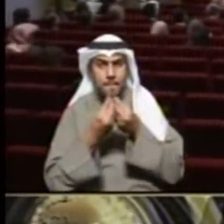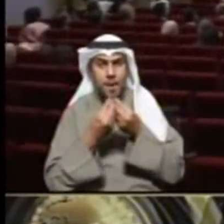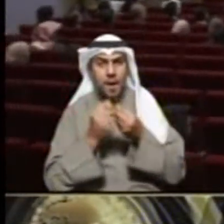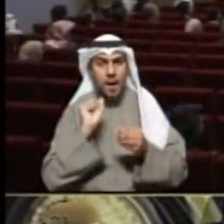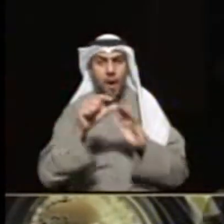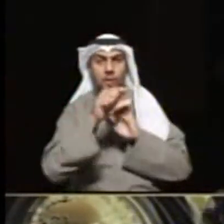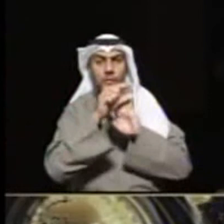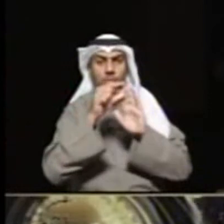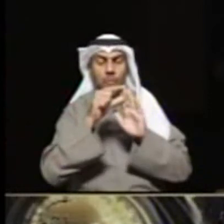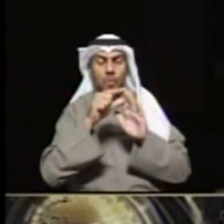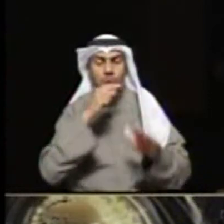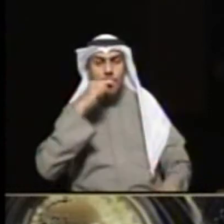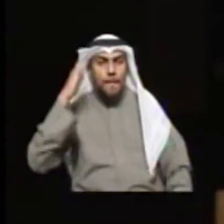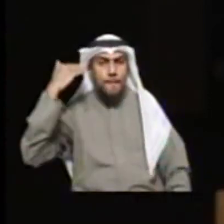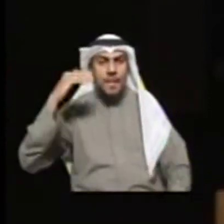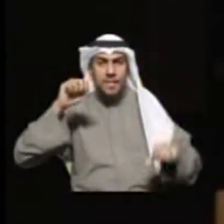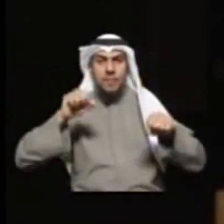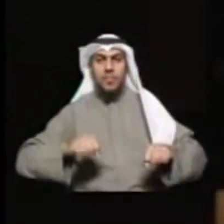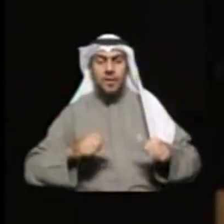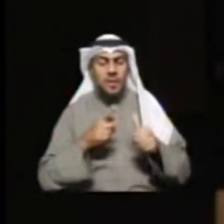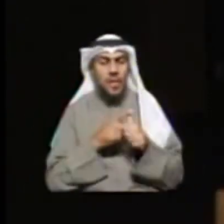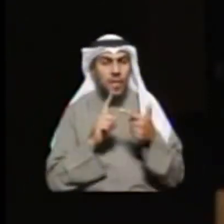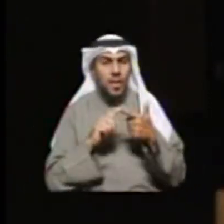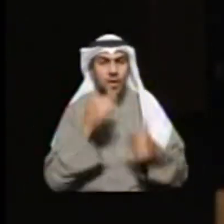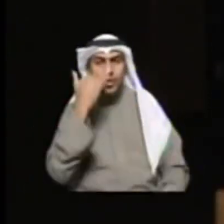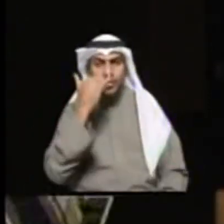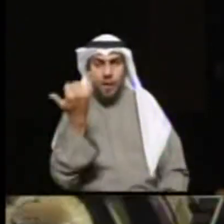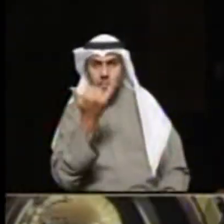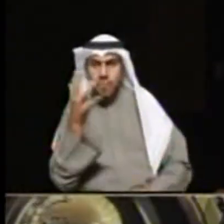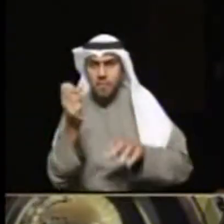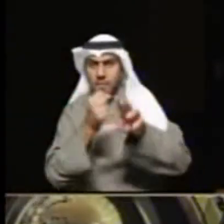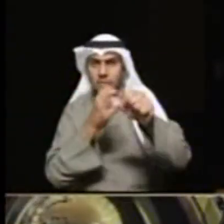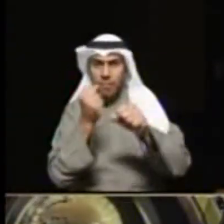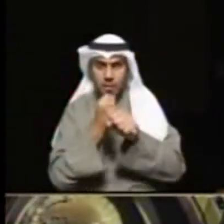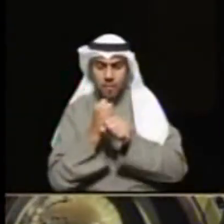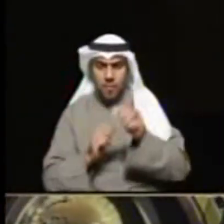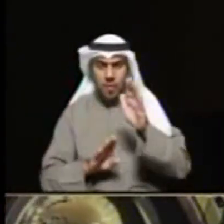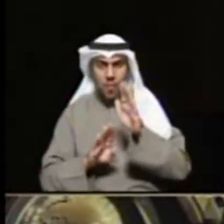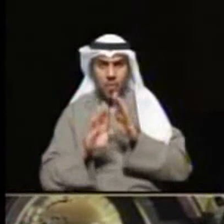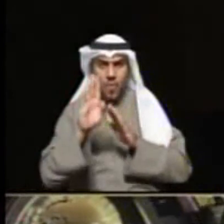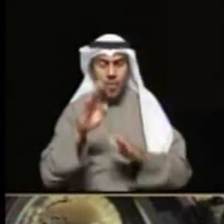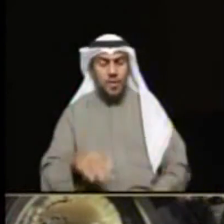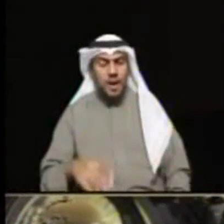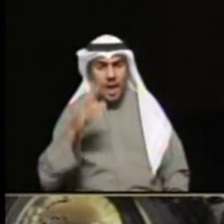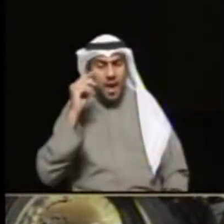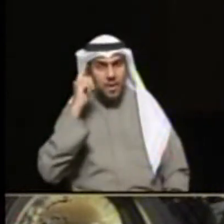مشاركة في المجتمع المدني، وبدون ذلك لن يكون هناك إمكانية لتحقيق هذه